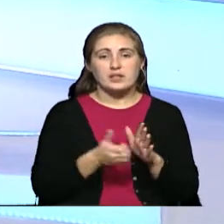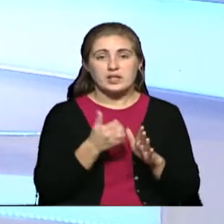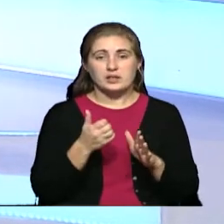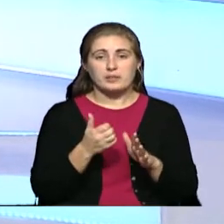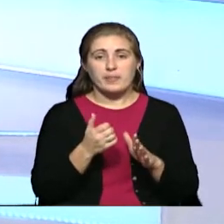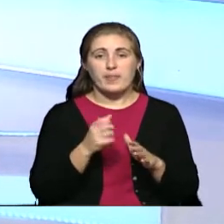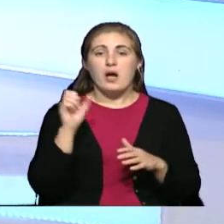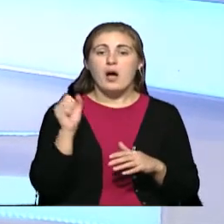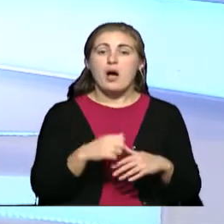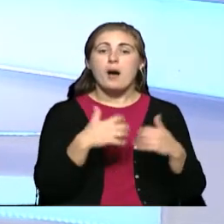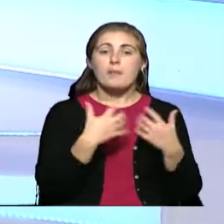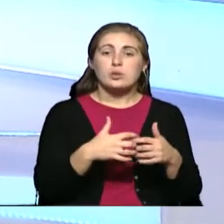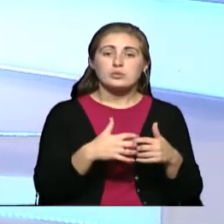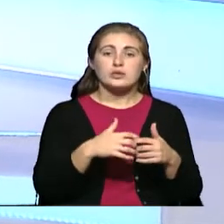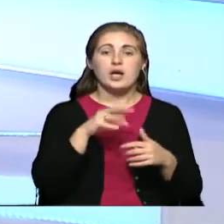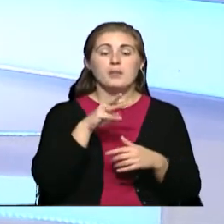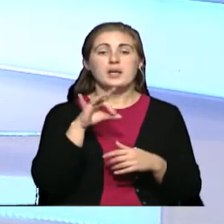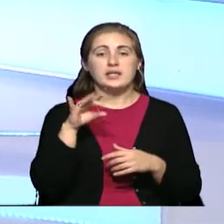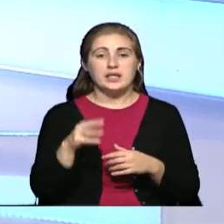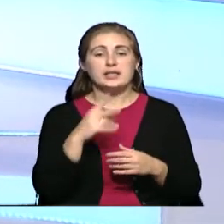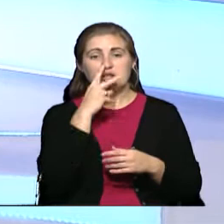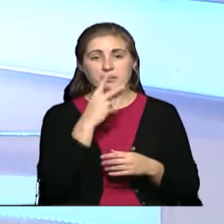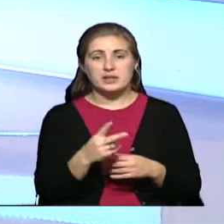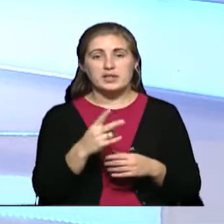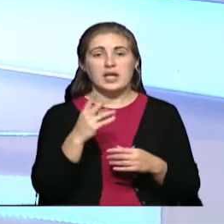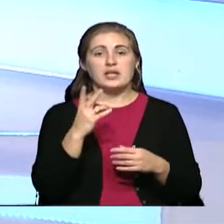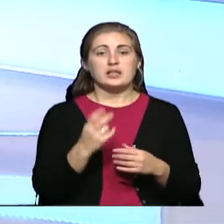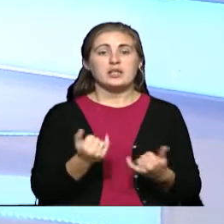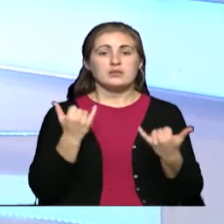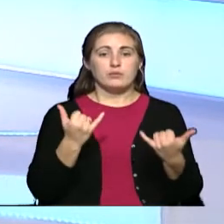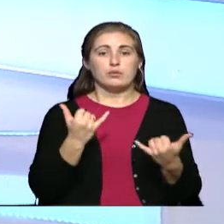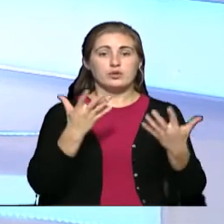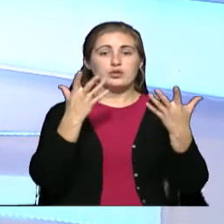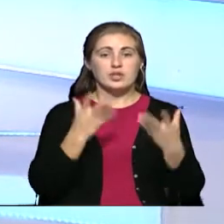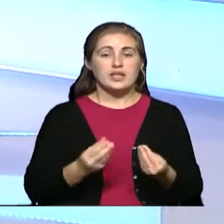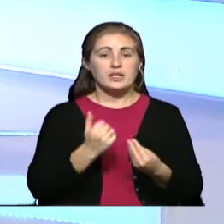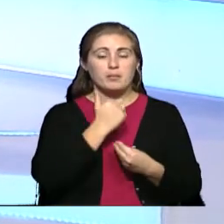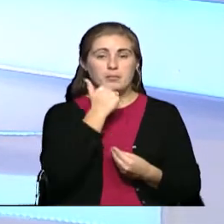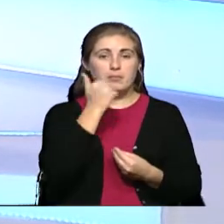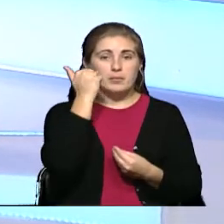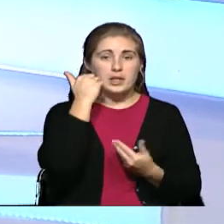Оборудование. Оборудование, значит, смотрите, на сегодняшний день, благодаря